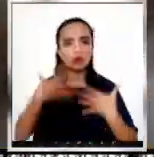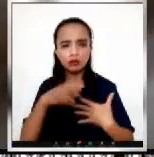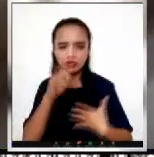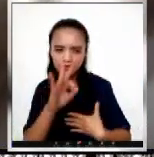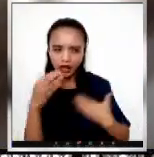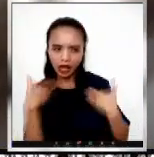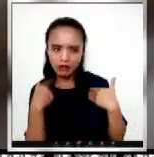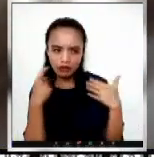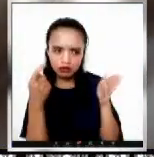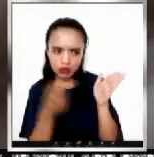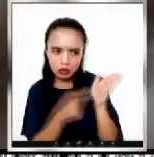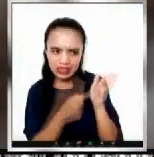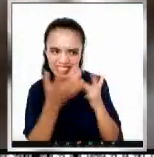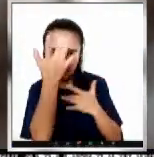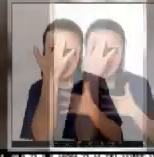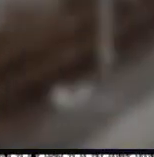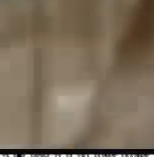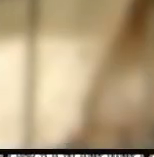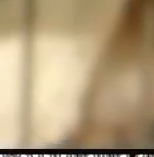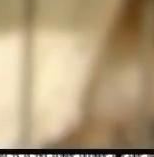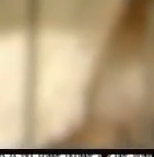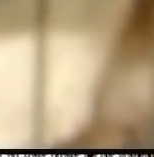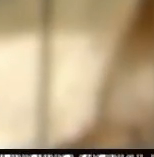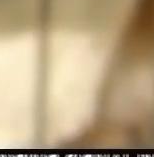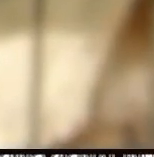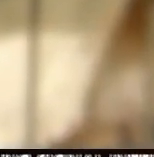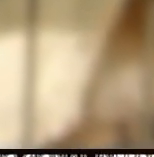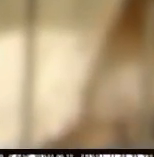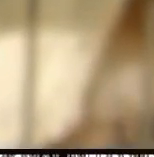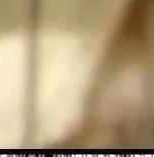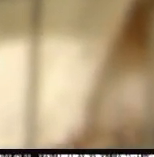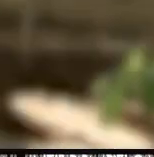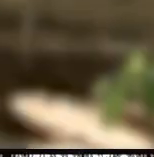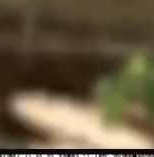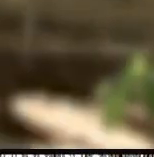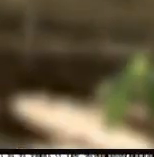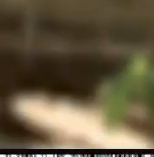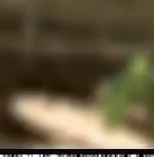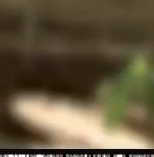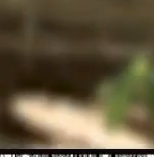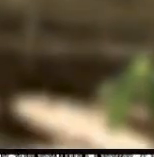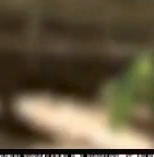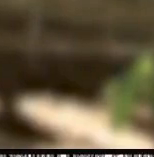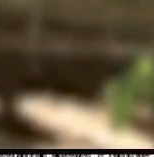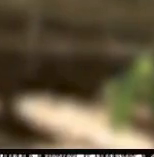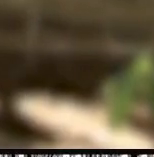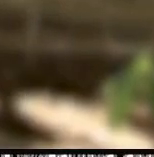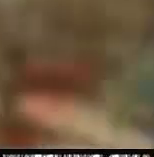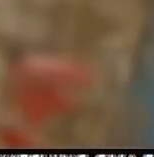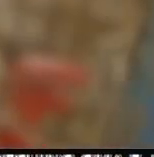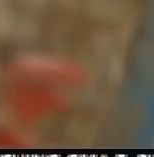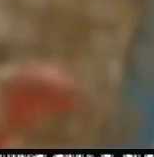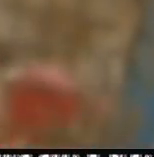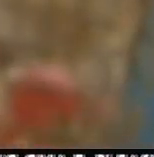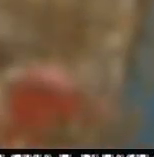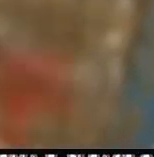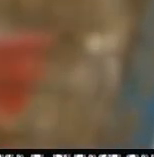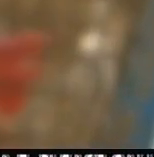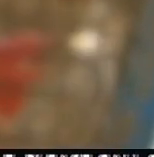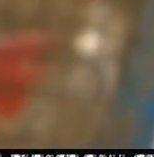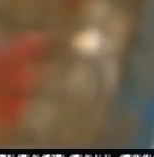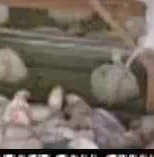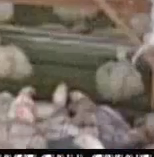Patuloy po yung pagpabantay natin, at lalo na po ngayon na merong kaso sa humans, na the more po tayo